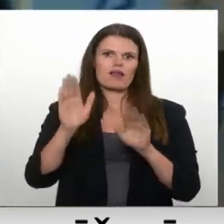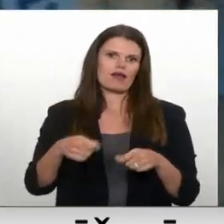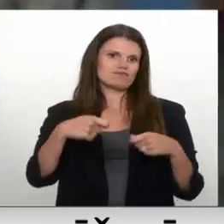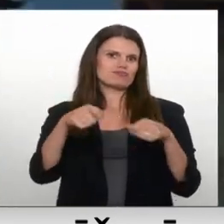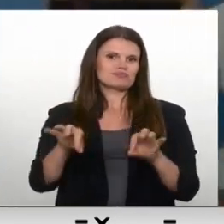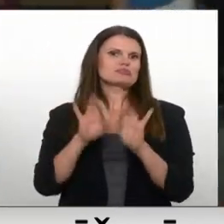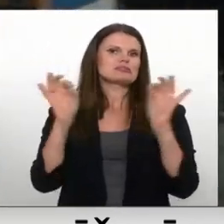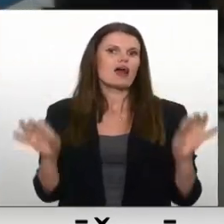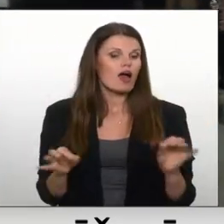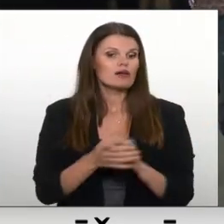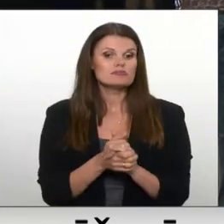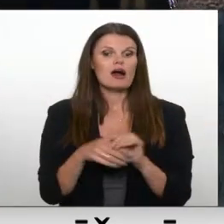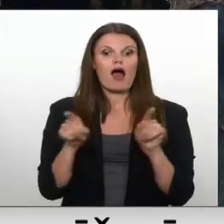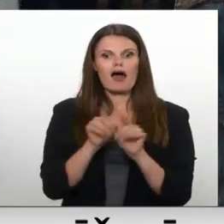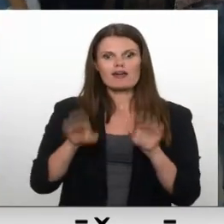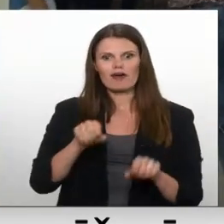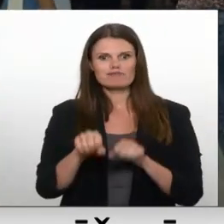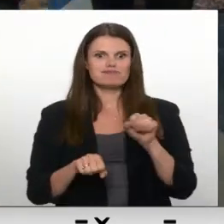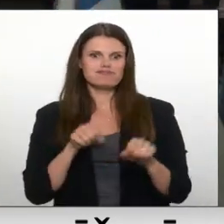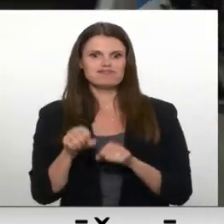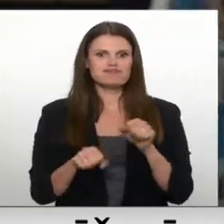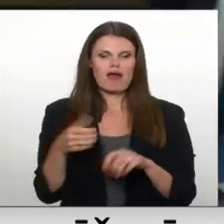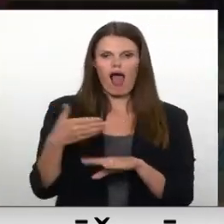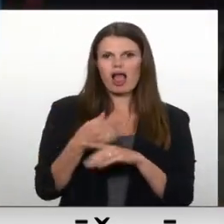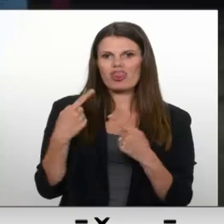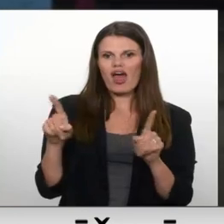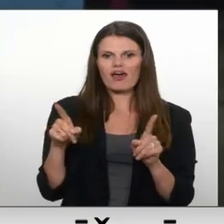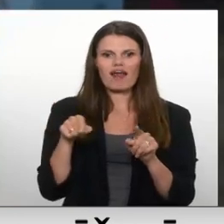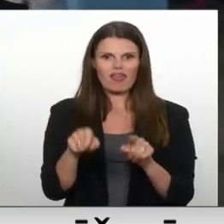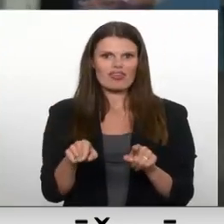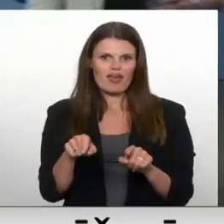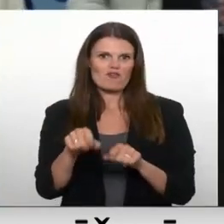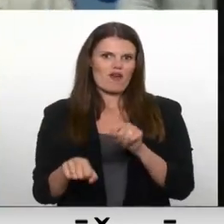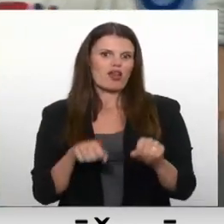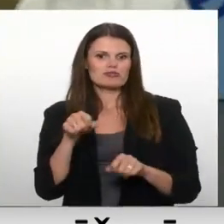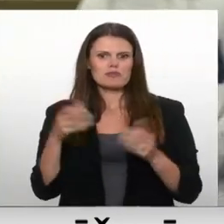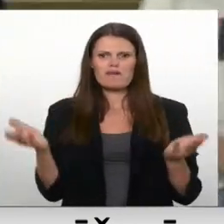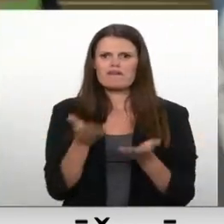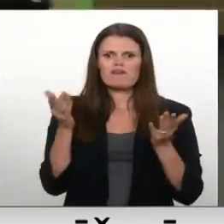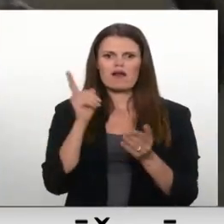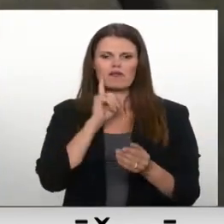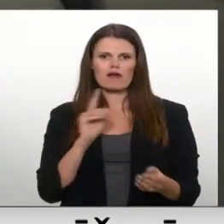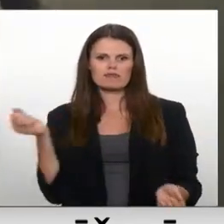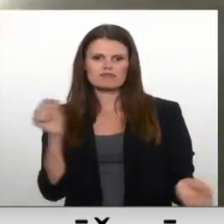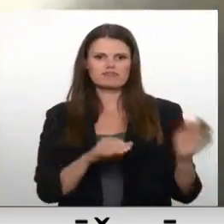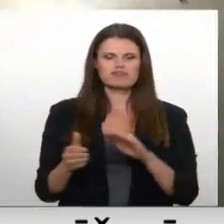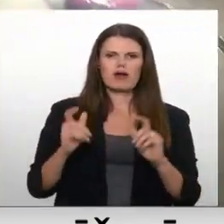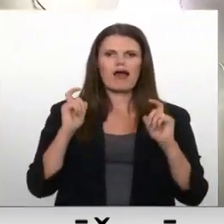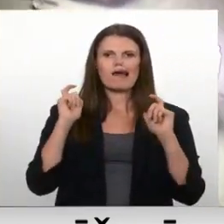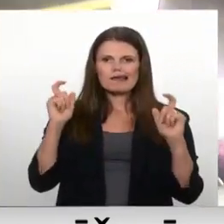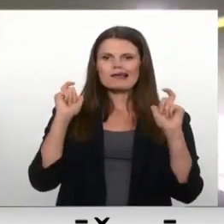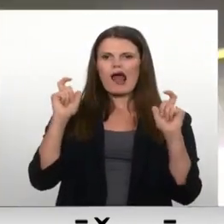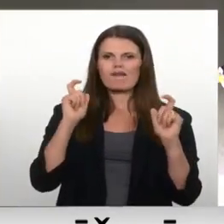klientam. Turpat var izmest līkumu ar alternatīvu transporta līdzekli, vieglu saliekamu kravas